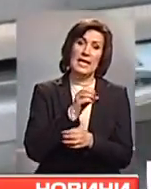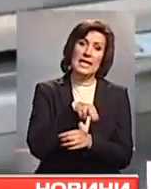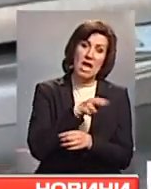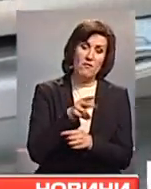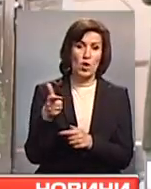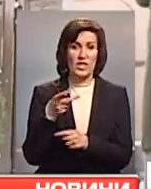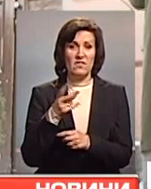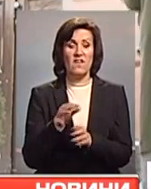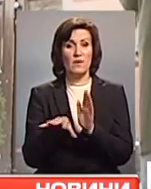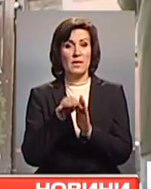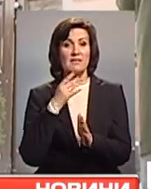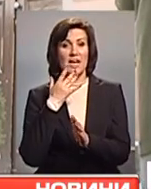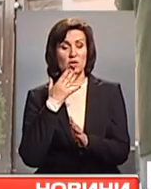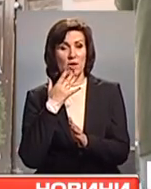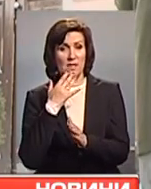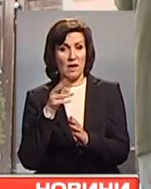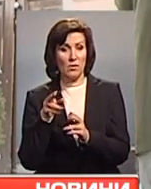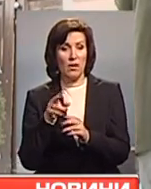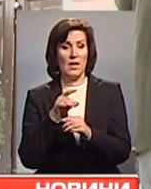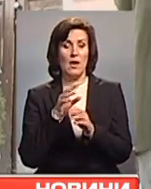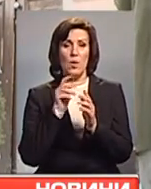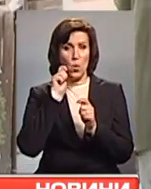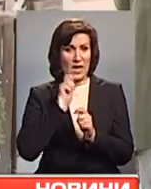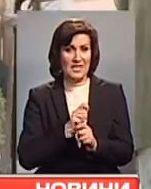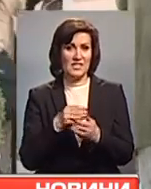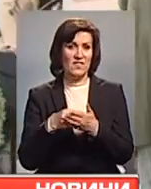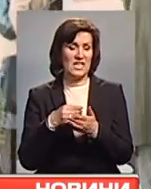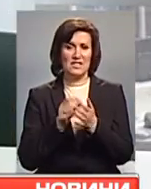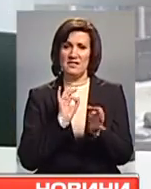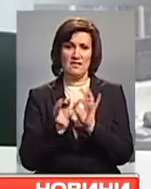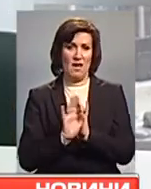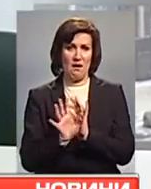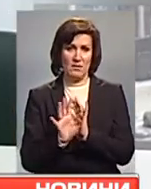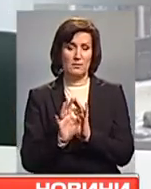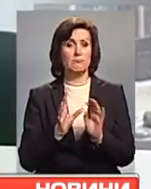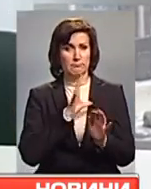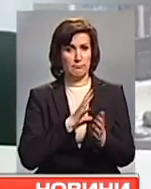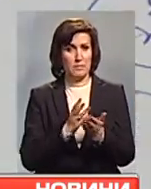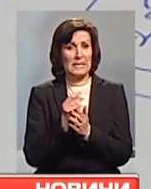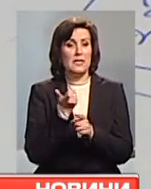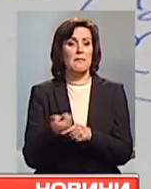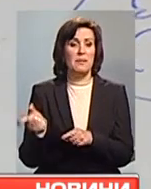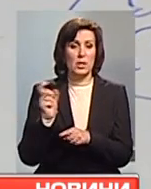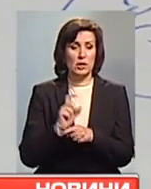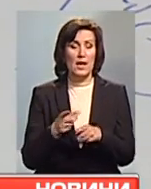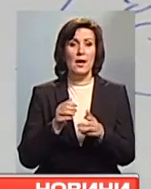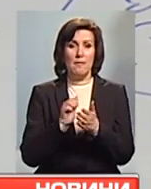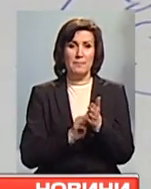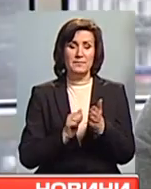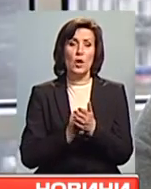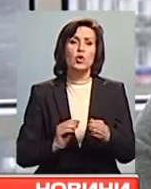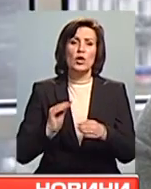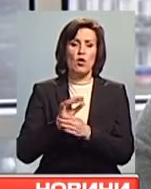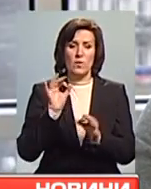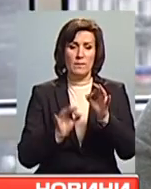гривню. Вибирати національну валюту в іноземних банкоматах чи магазинах українські фінансисти не радять. Кажуть, доведеться платити більше через додаткові